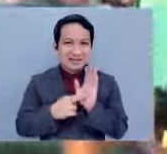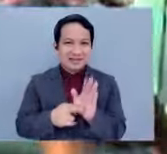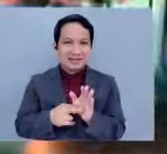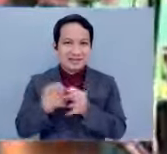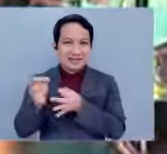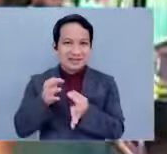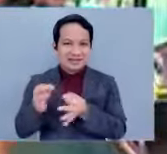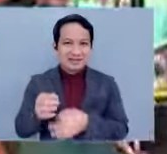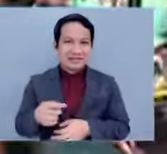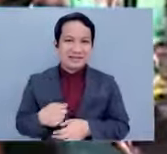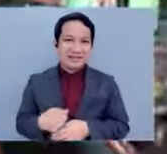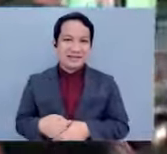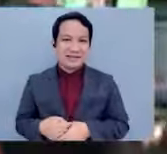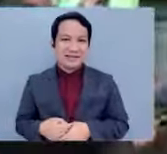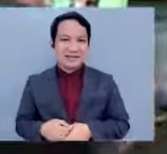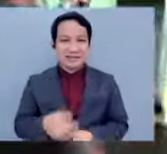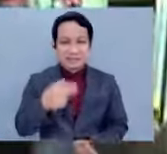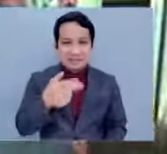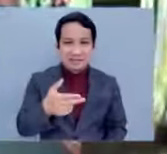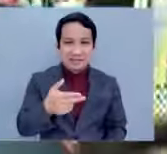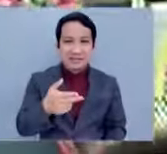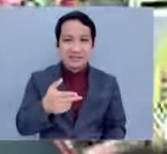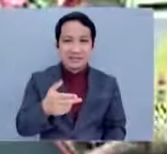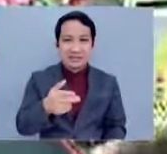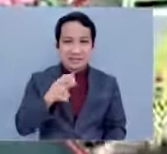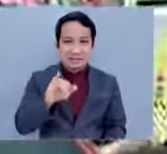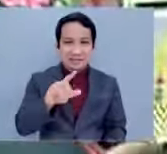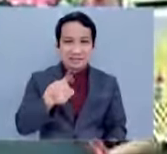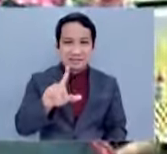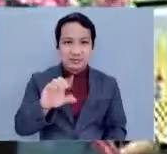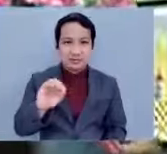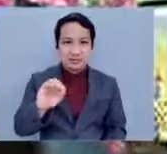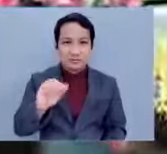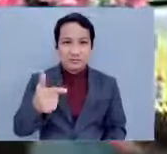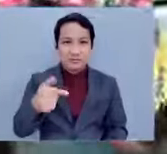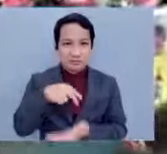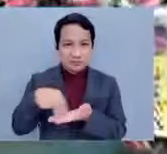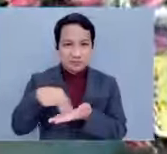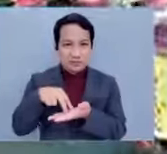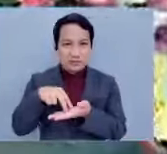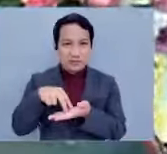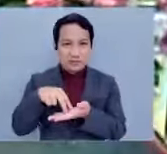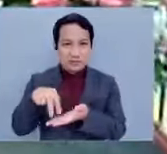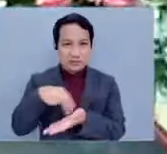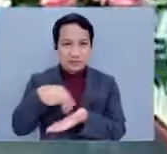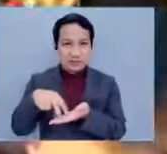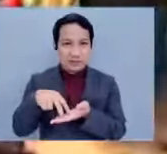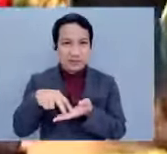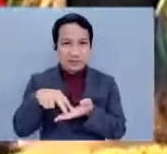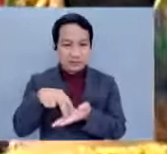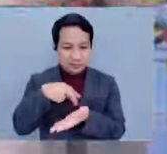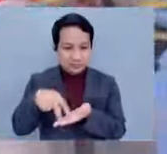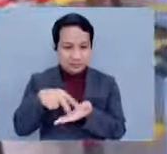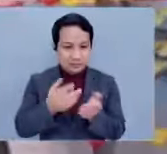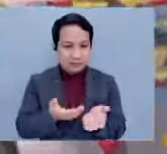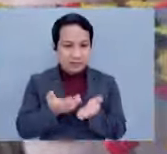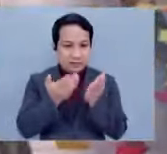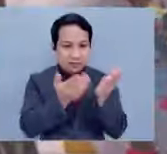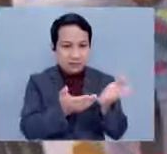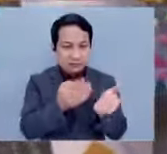magpapaliwanag. Ang Sinulog po ay isang dance na alay po sa Santo Niño. Okay.